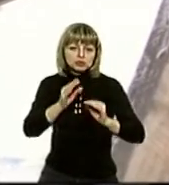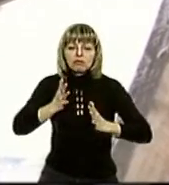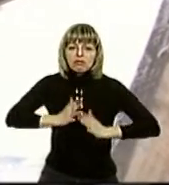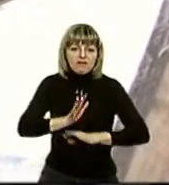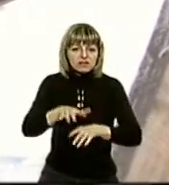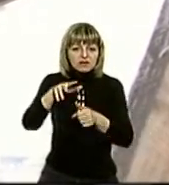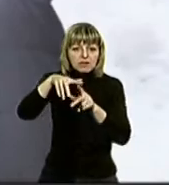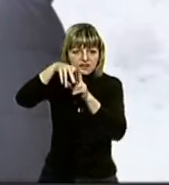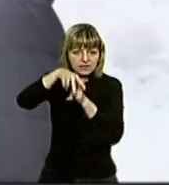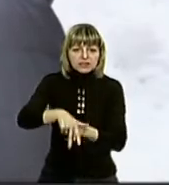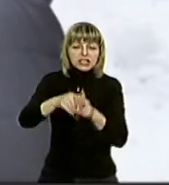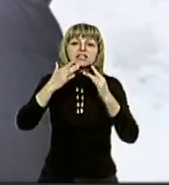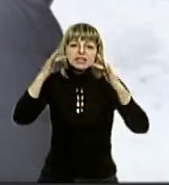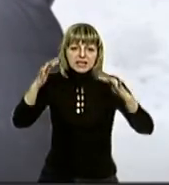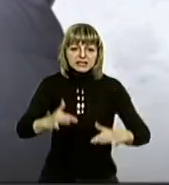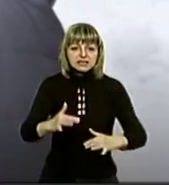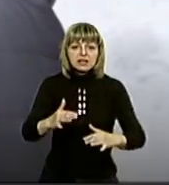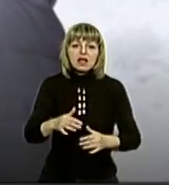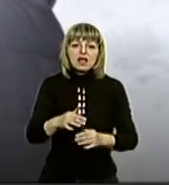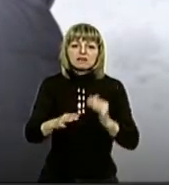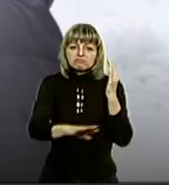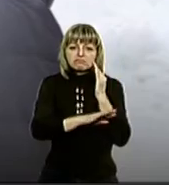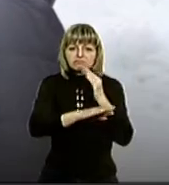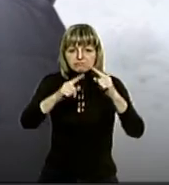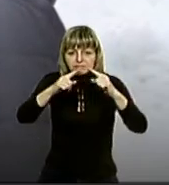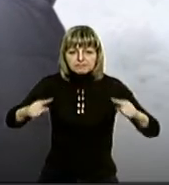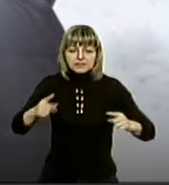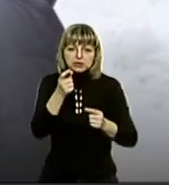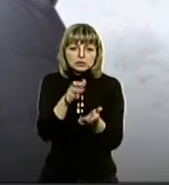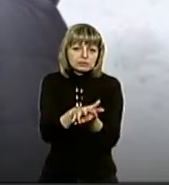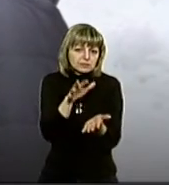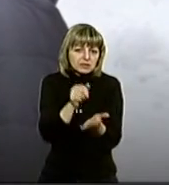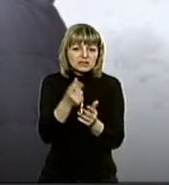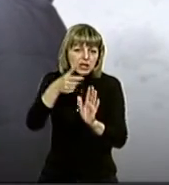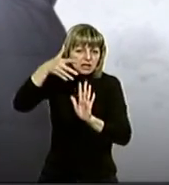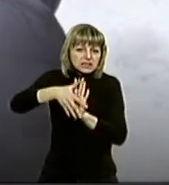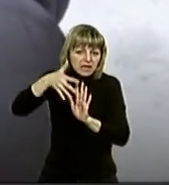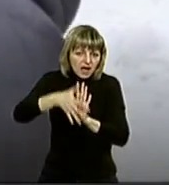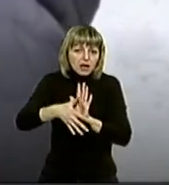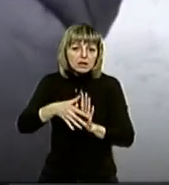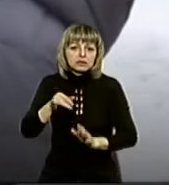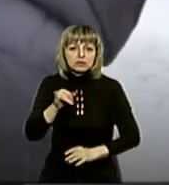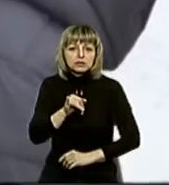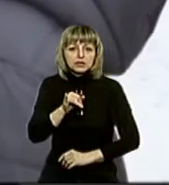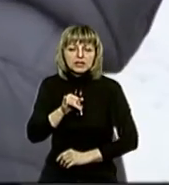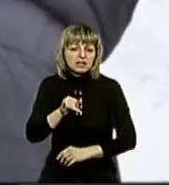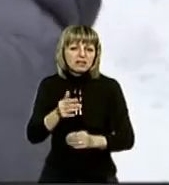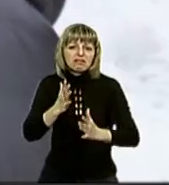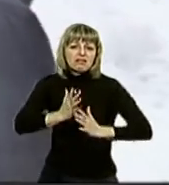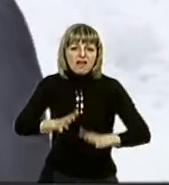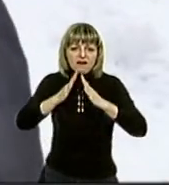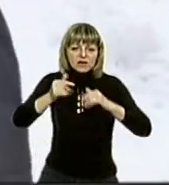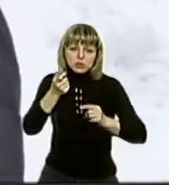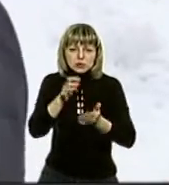витримали ваги снігу. Ліс трошки підгнив, і там десь, може, підтікало трошки, і воно вже дало, прогнулося і не витримало. Ну,